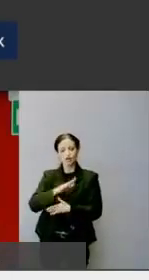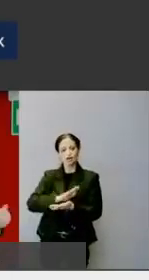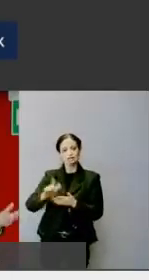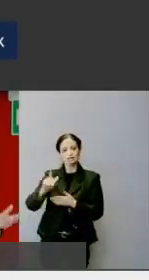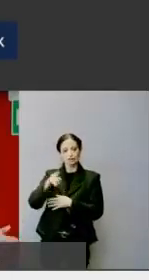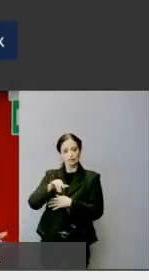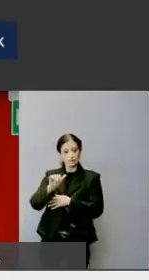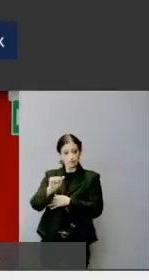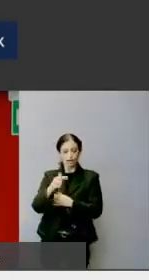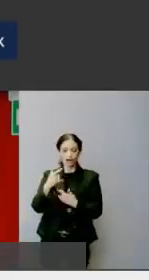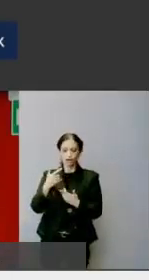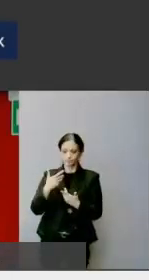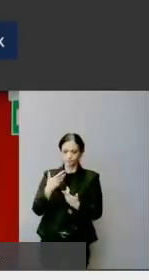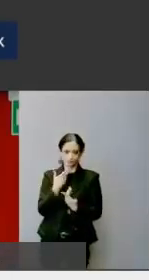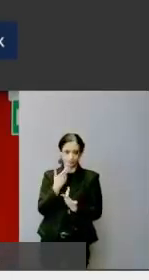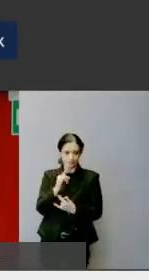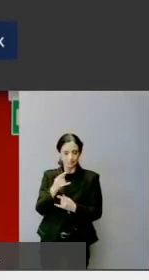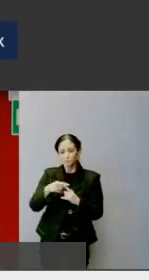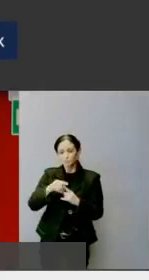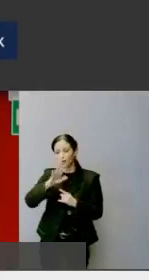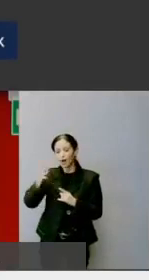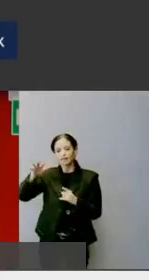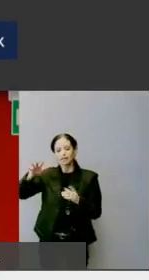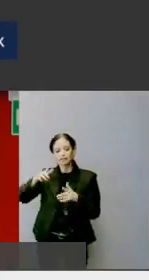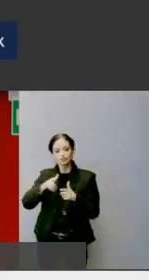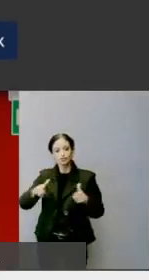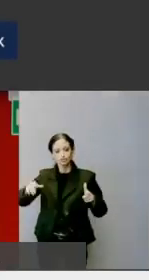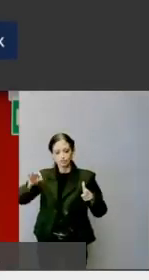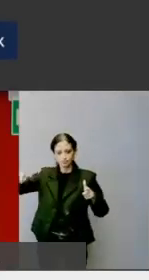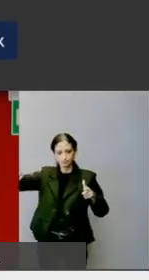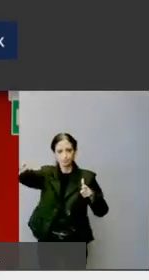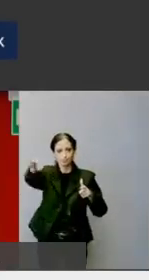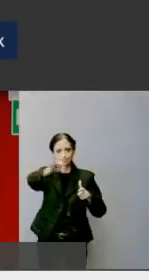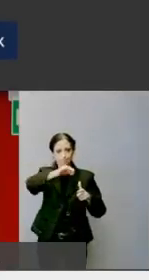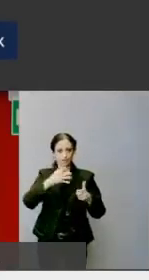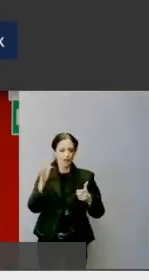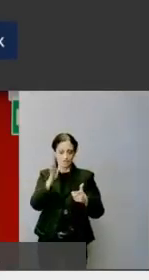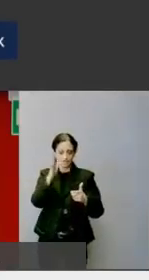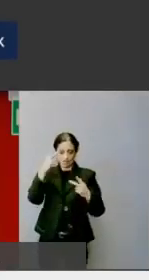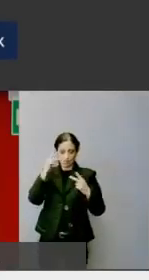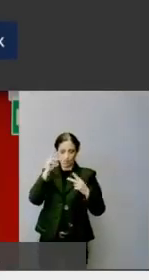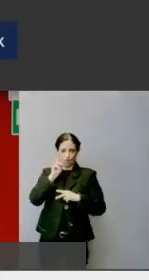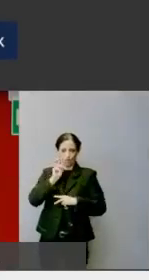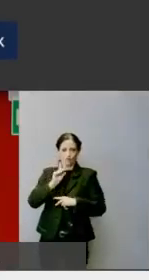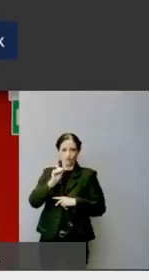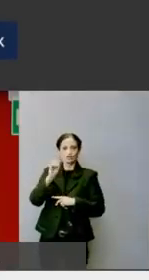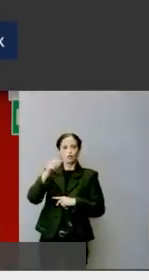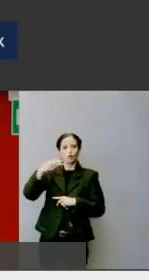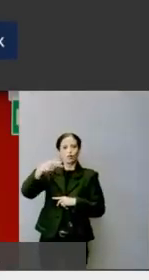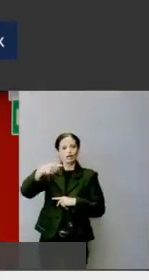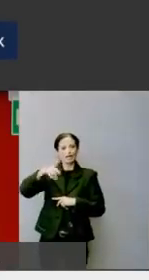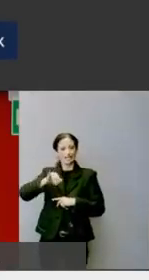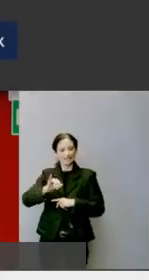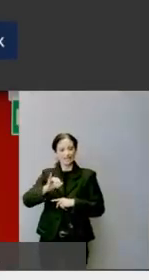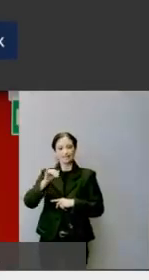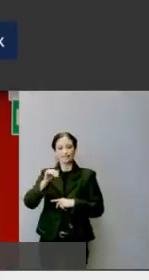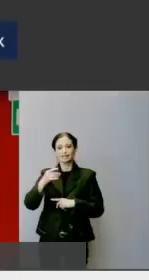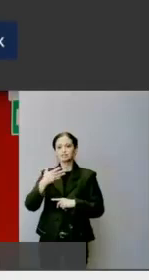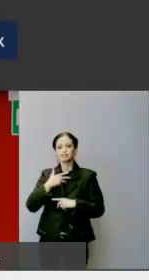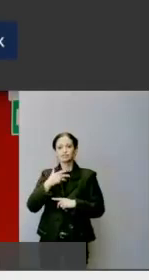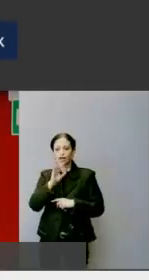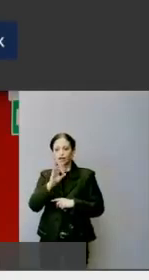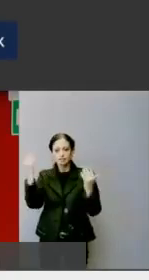punti della città perché e riscontro ad esempio la via donatori a dialoghi sono delle serate che la luce